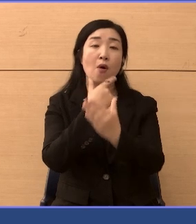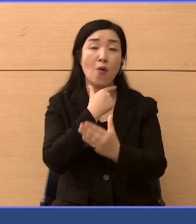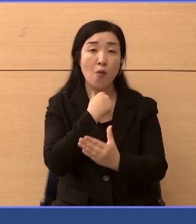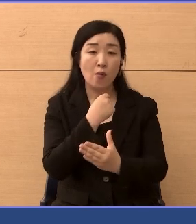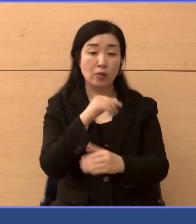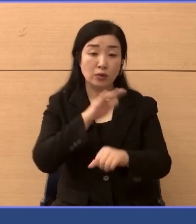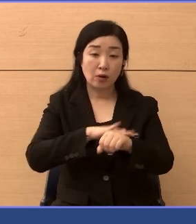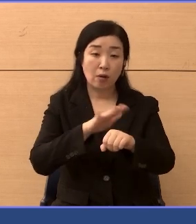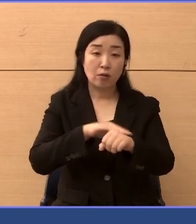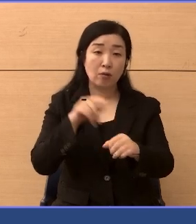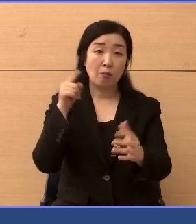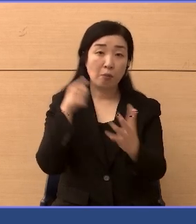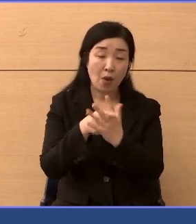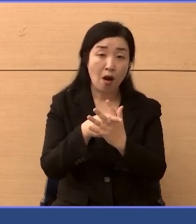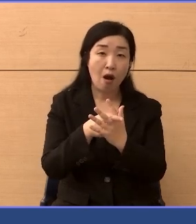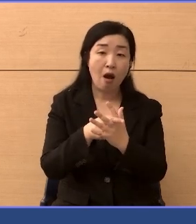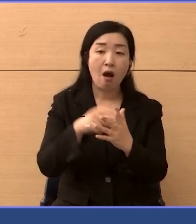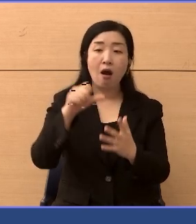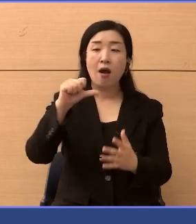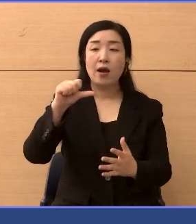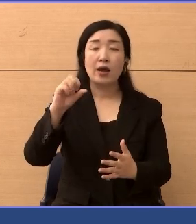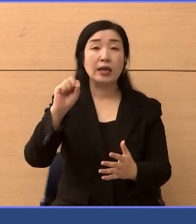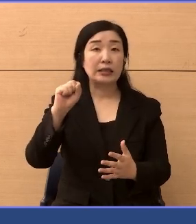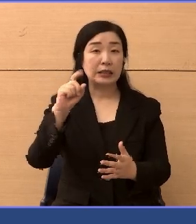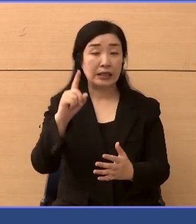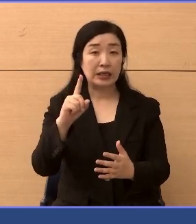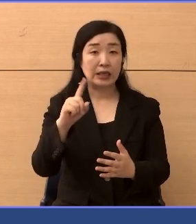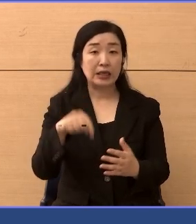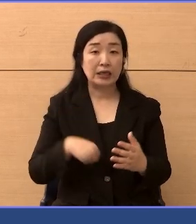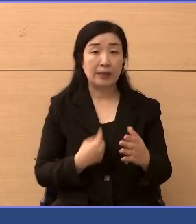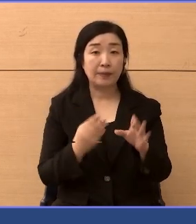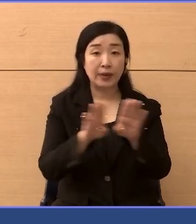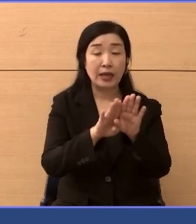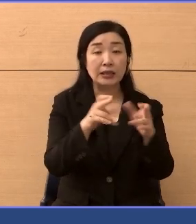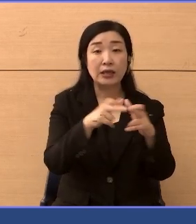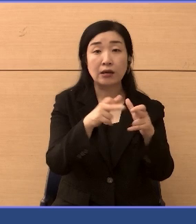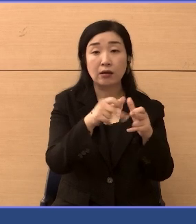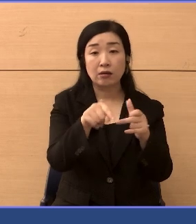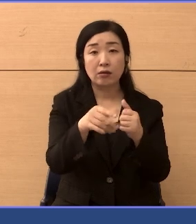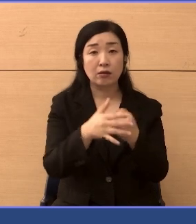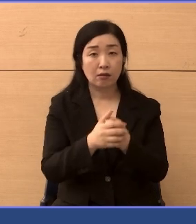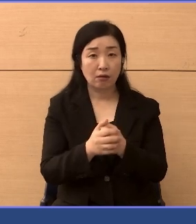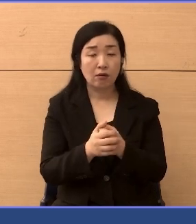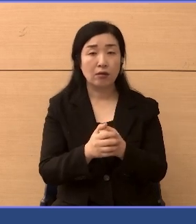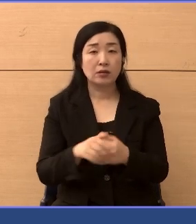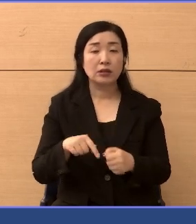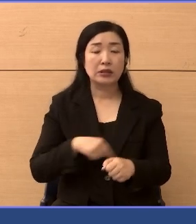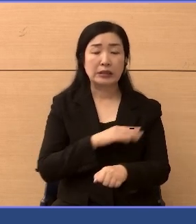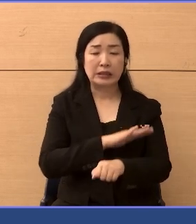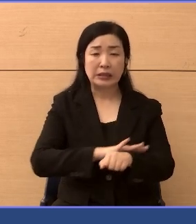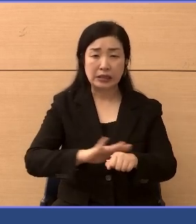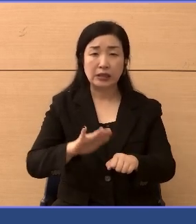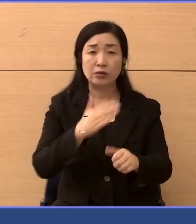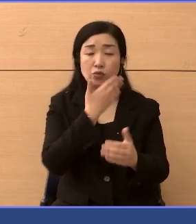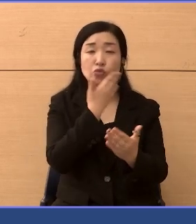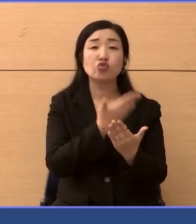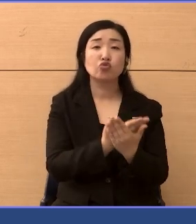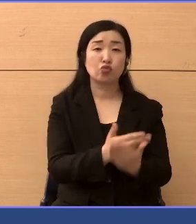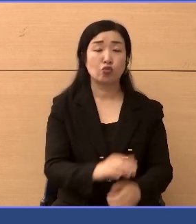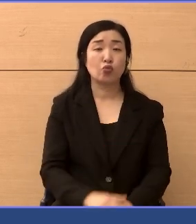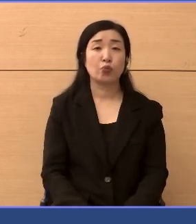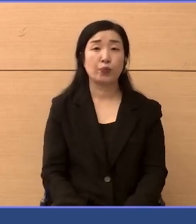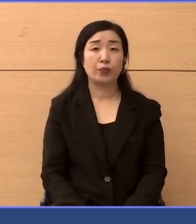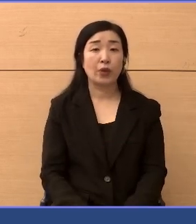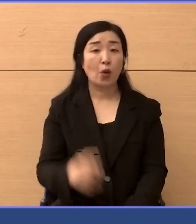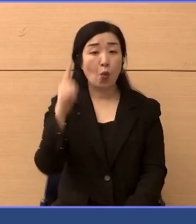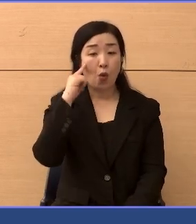강점을 ASD as 파악하는 being 것이 good in ASD 환자들이 maths, 교육이라던가 sciences, 아니면은 computing, 구직을 이어나가는데 engineering, 굉장히 but we've 중요합니다. 우리는